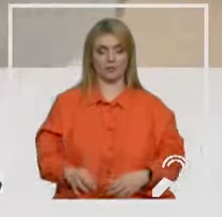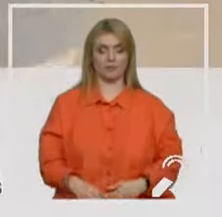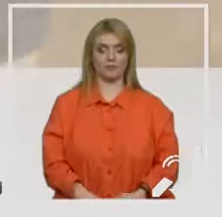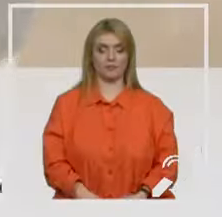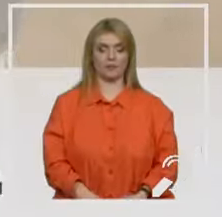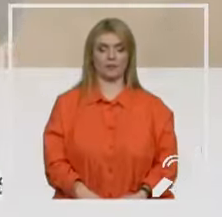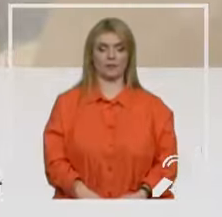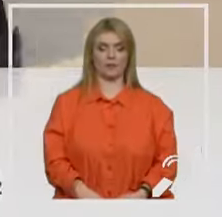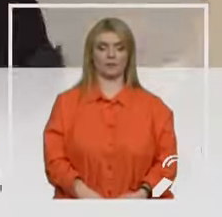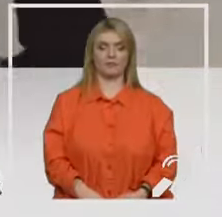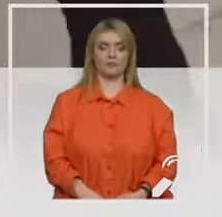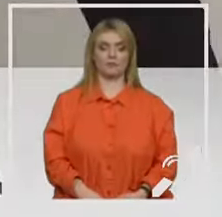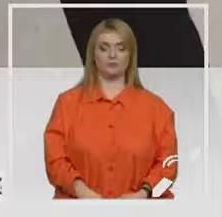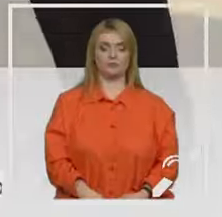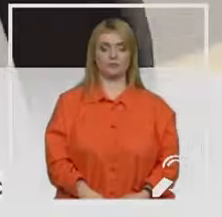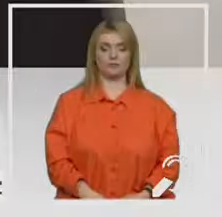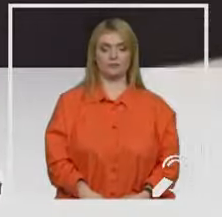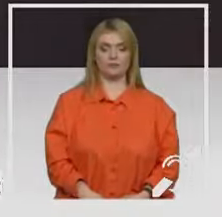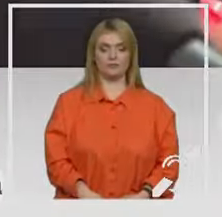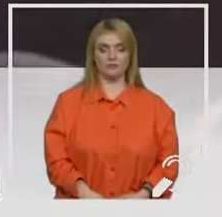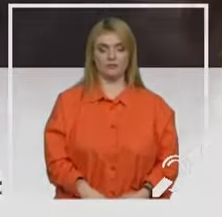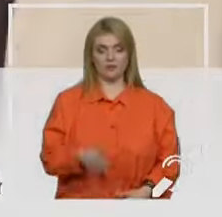un scanner portabil